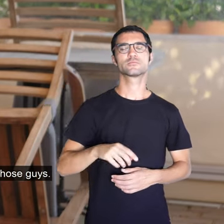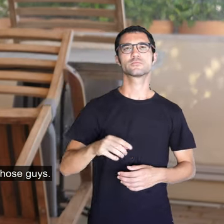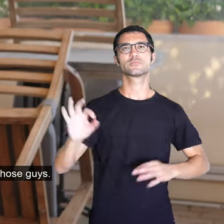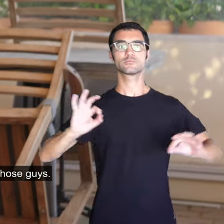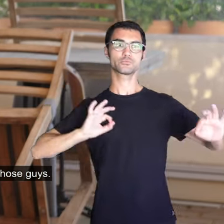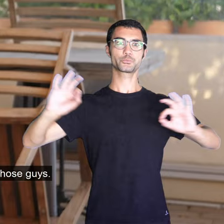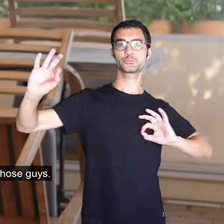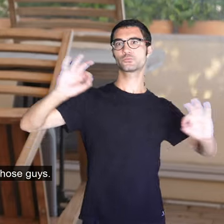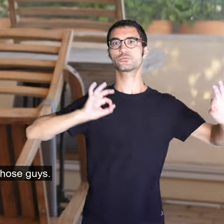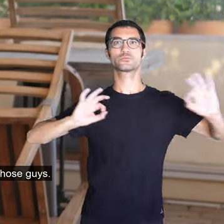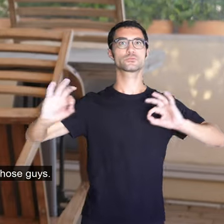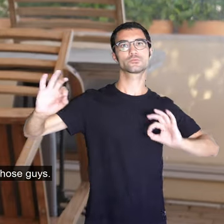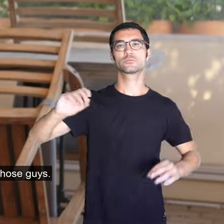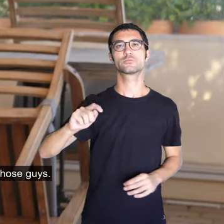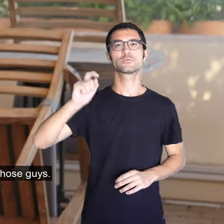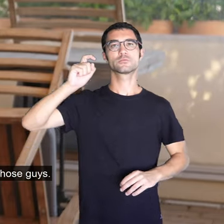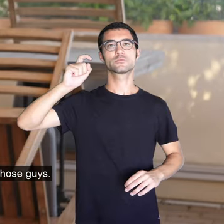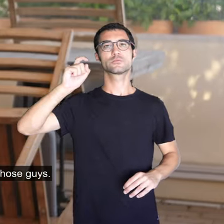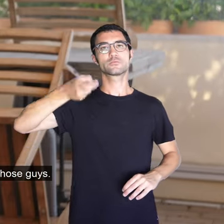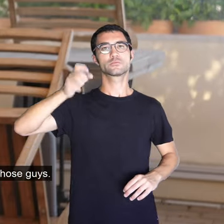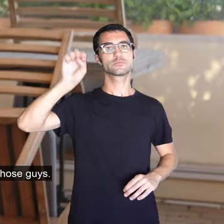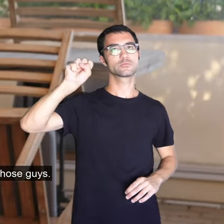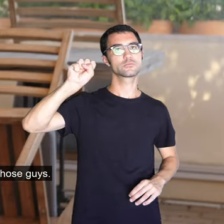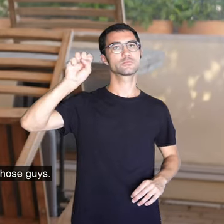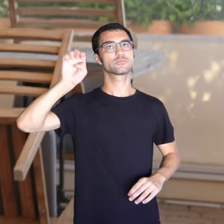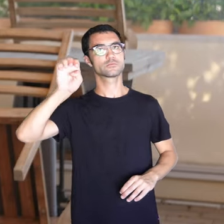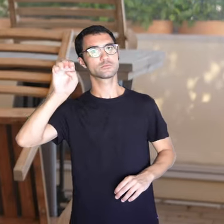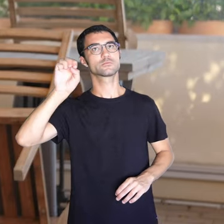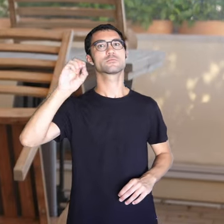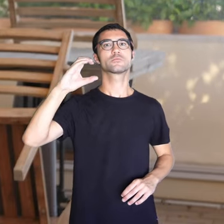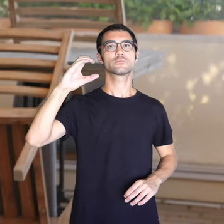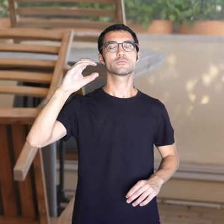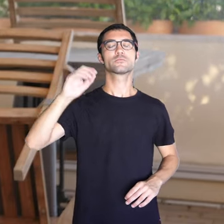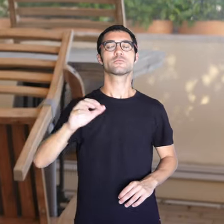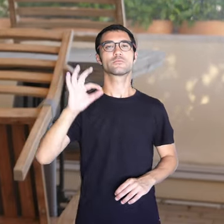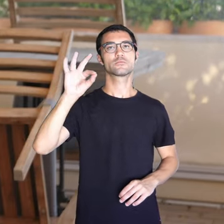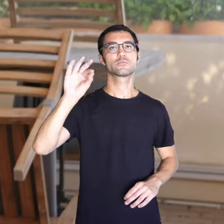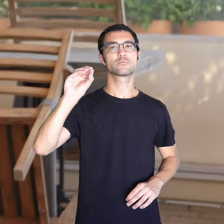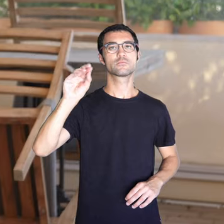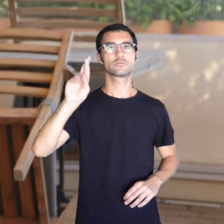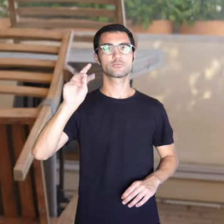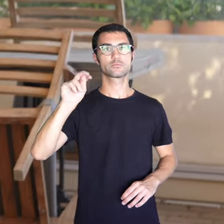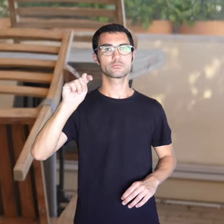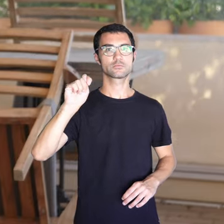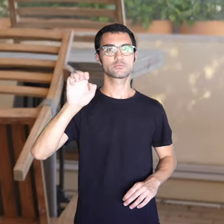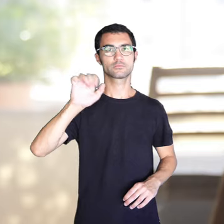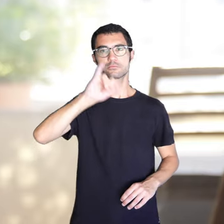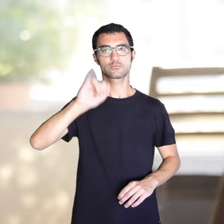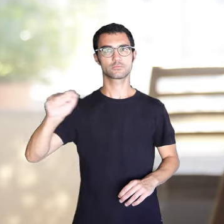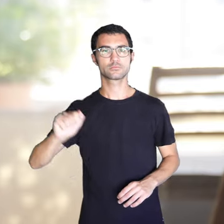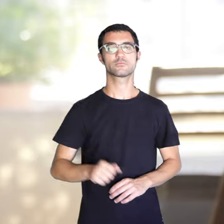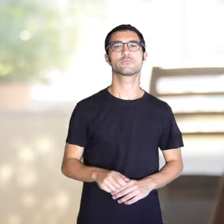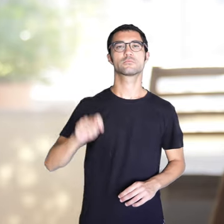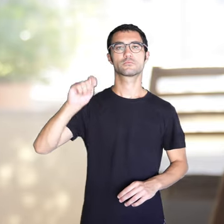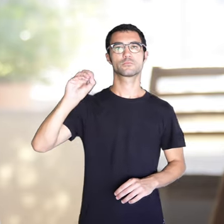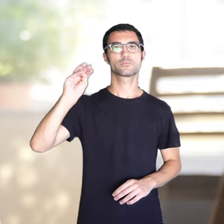Penya, tot això. I feien totes aquestes festes. I feien unes festes molt guapes. Les